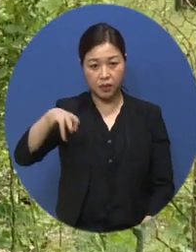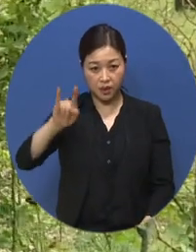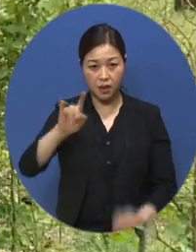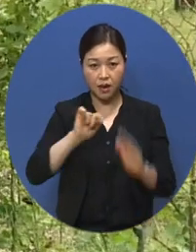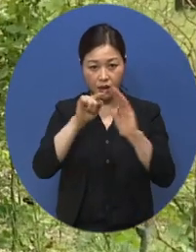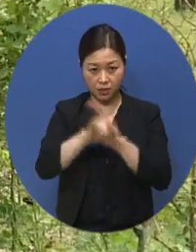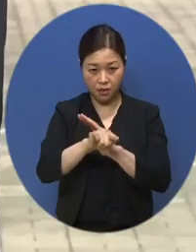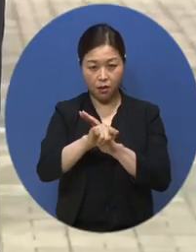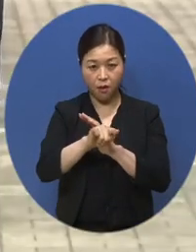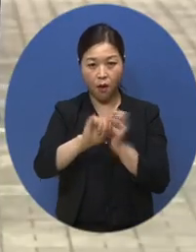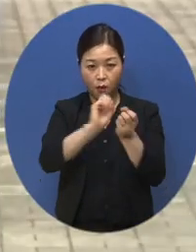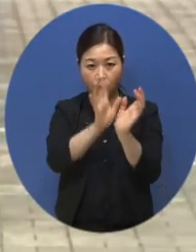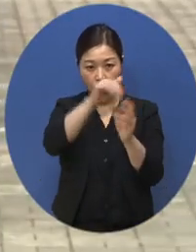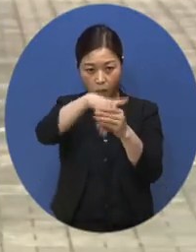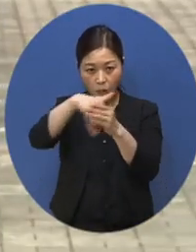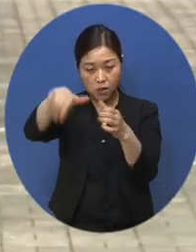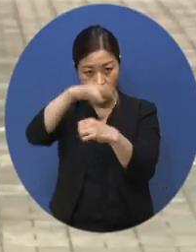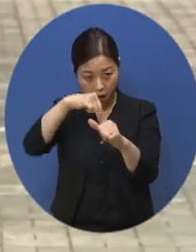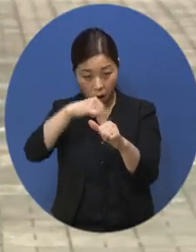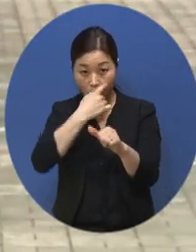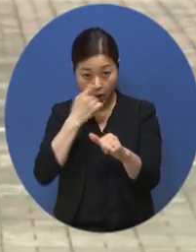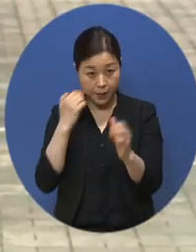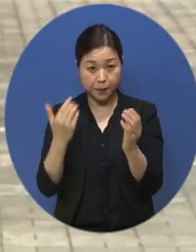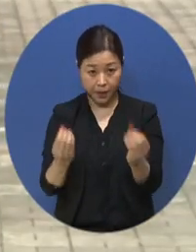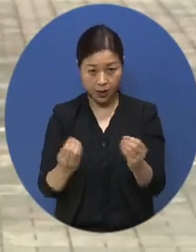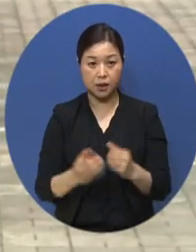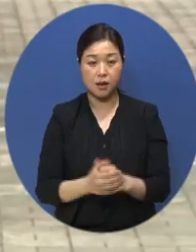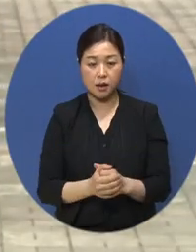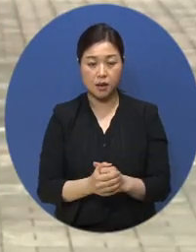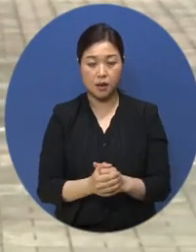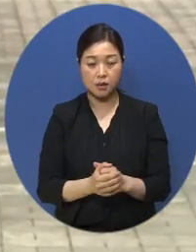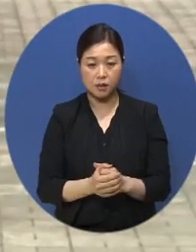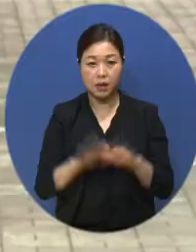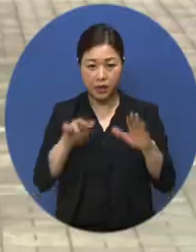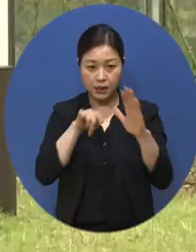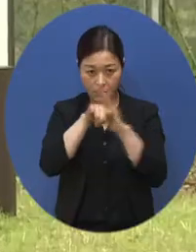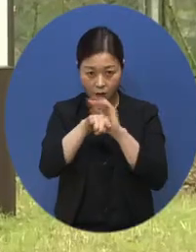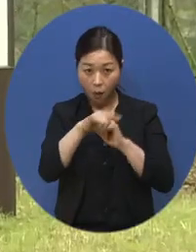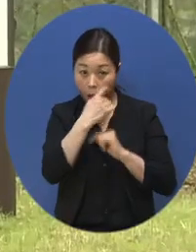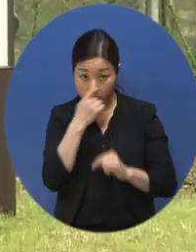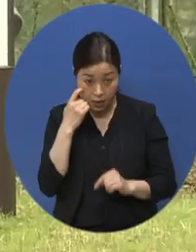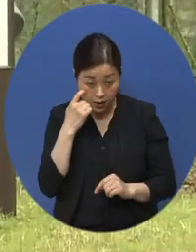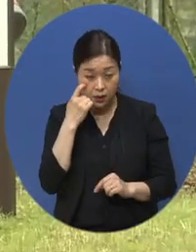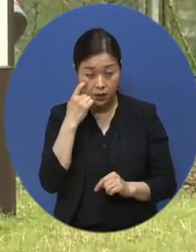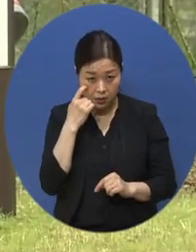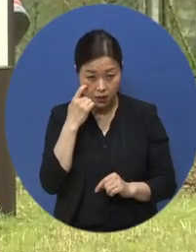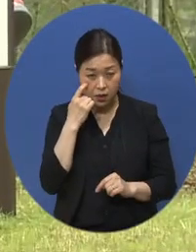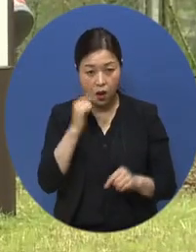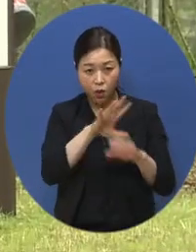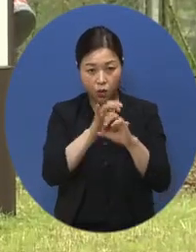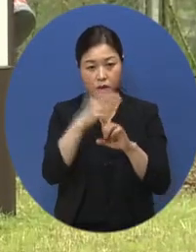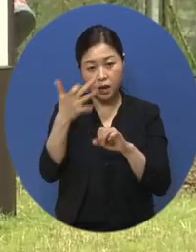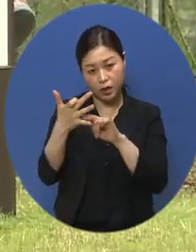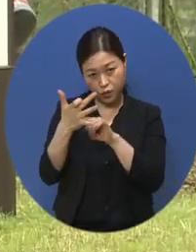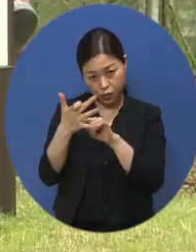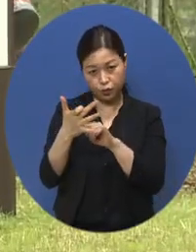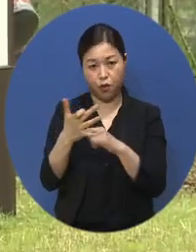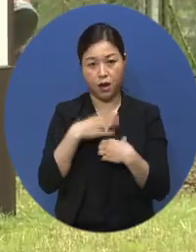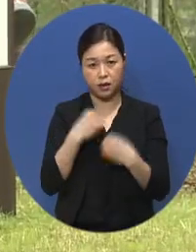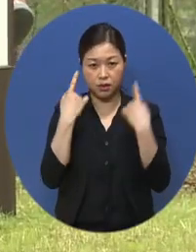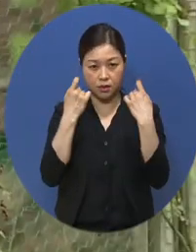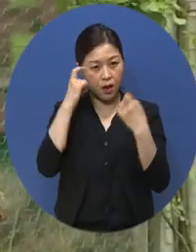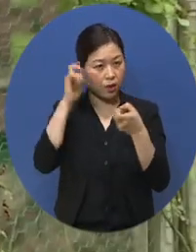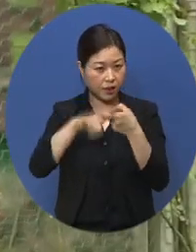조성 현장을 점검했습니다. 이번 현장 점검은 코로나19로 안전 여행에 대한 관심이 증가하고